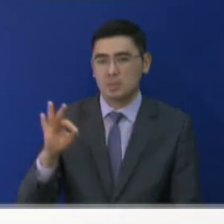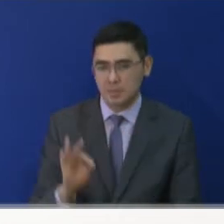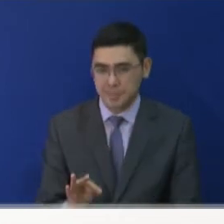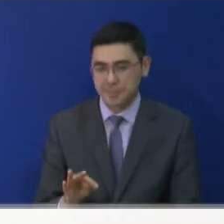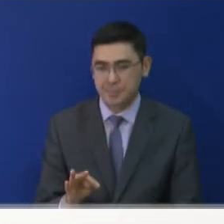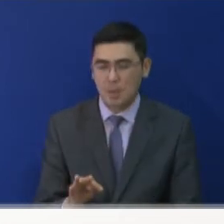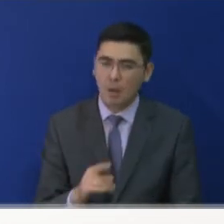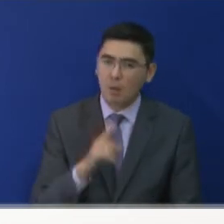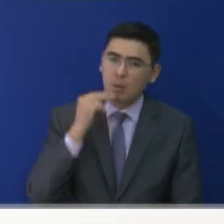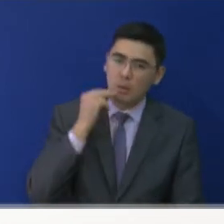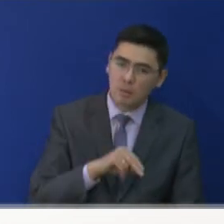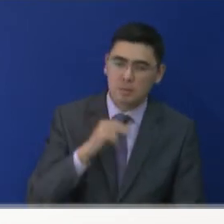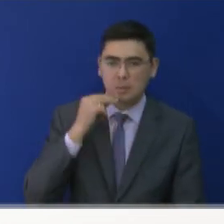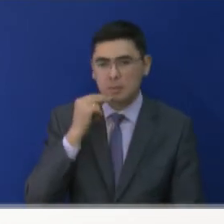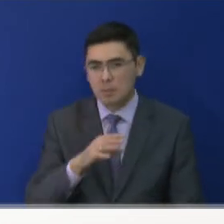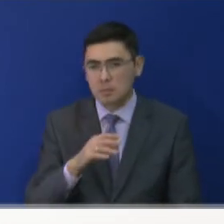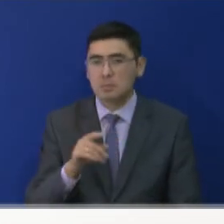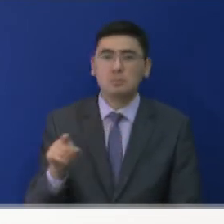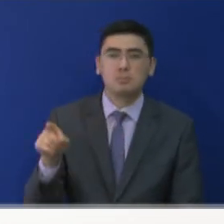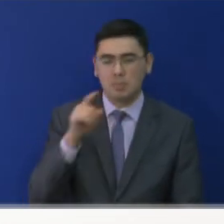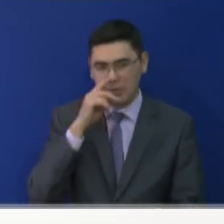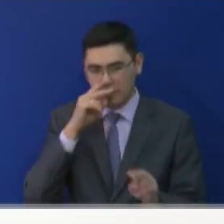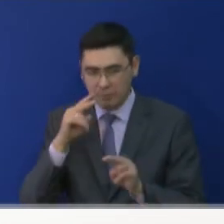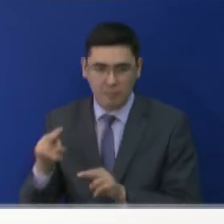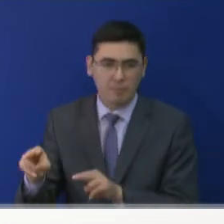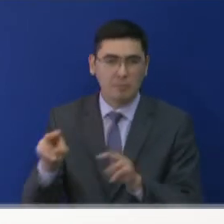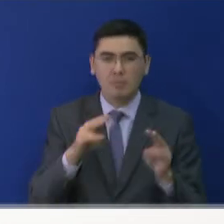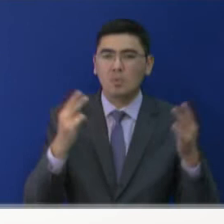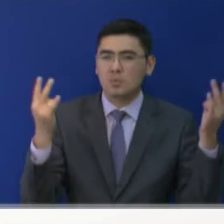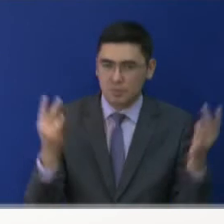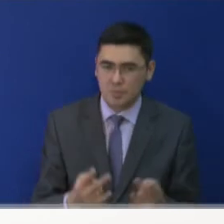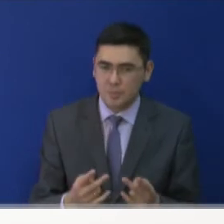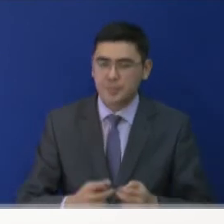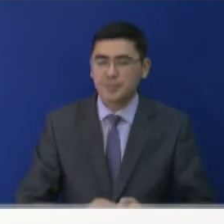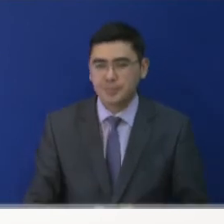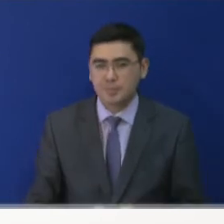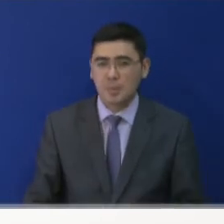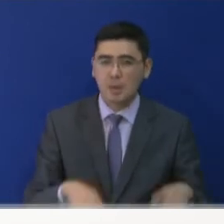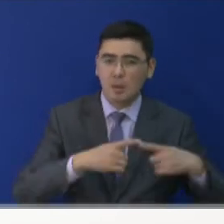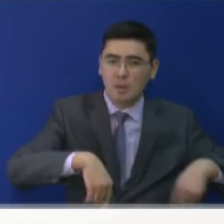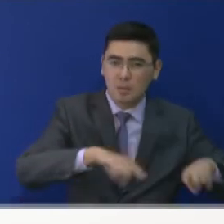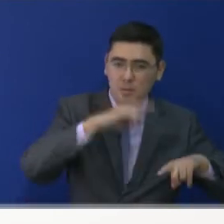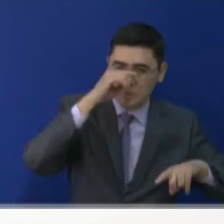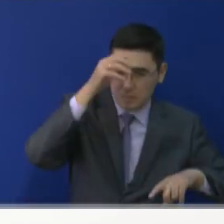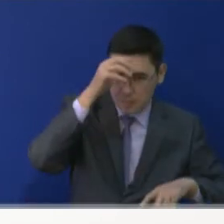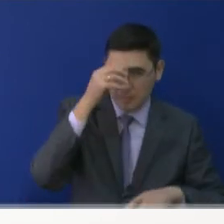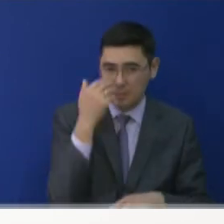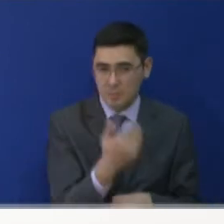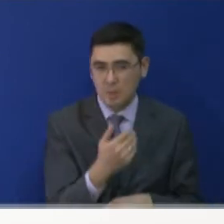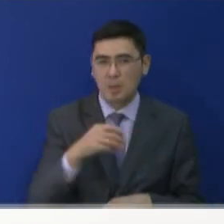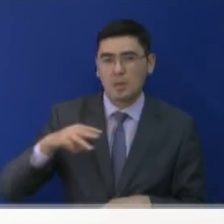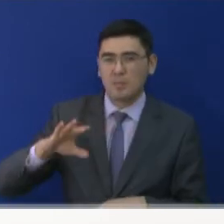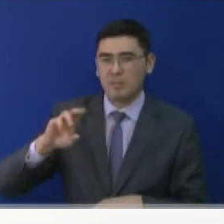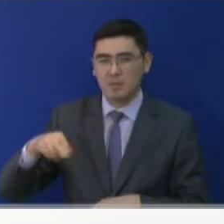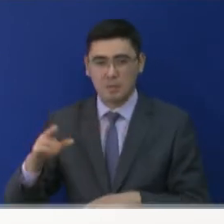сапа мәселесін бақылауда ұстау қажет, деді ведомство басшысы Асхат Аймағамбетов. Білім және ғылым министрі мен ішкі істер министрінің